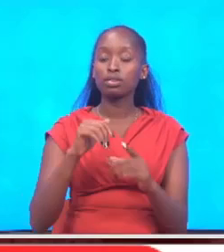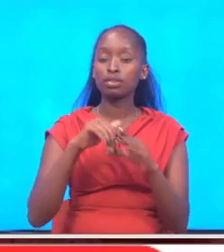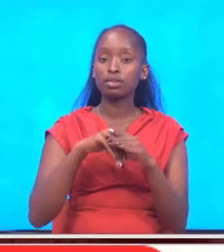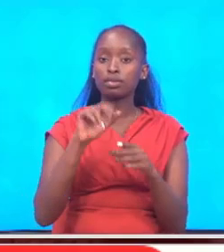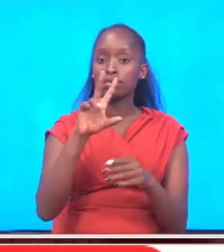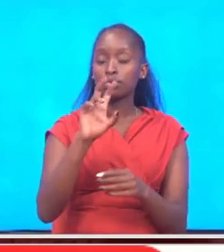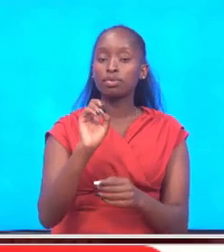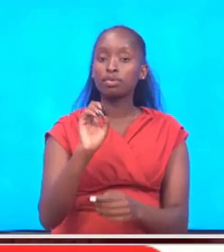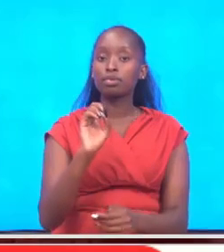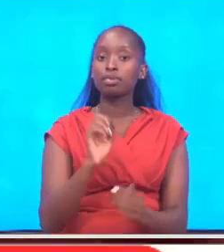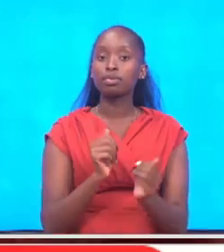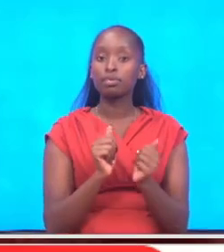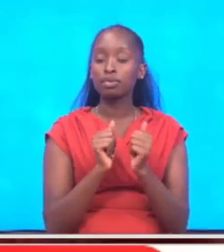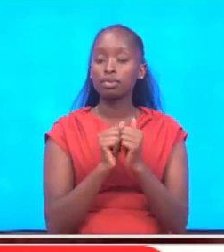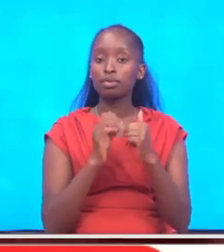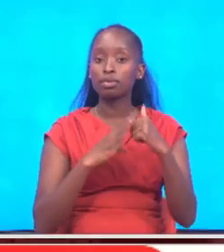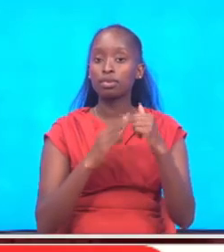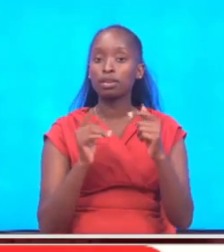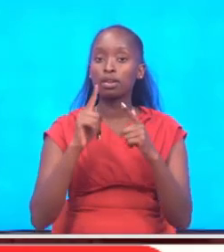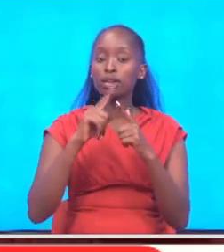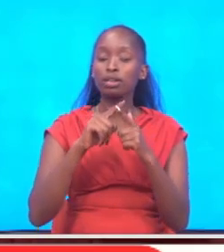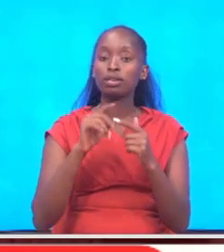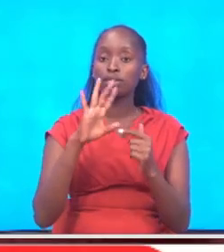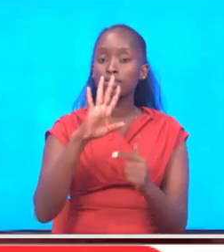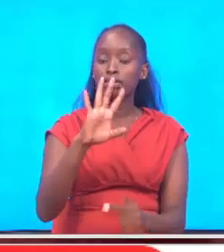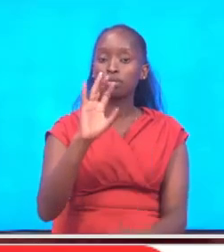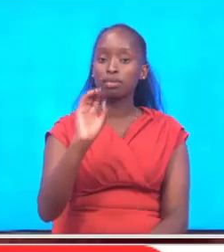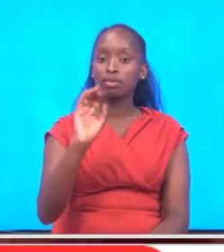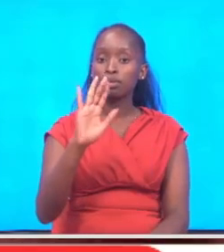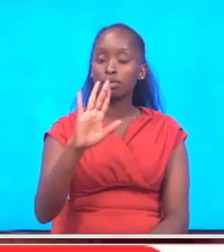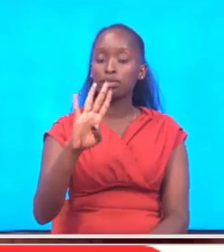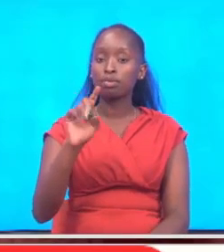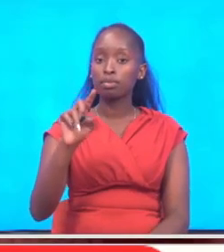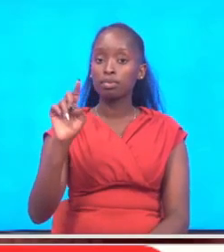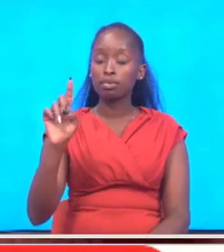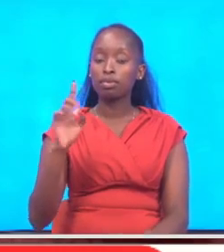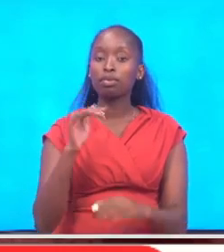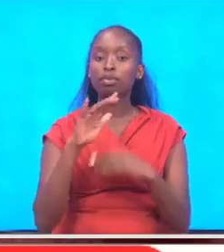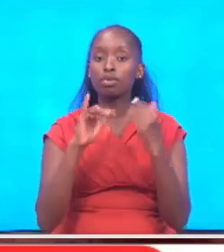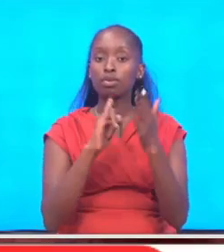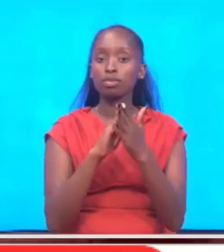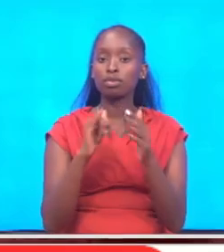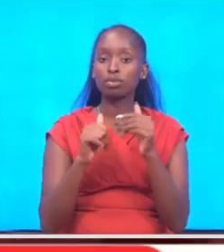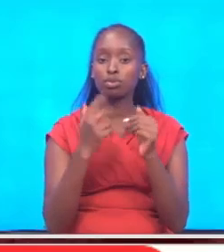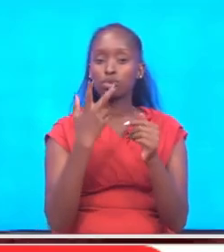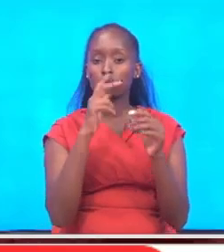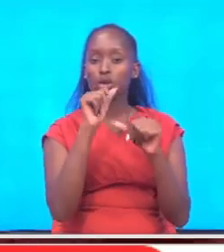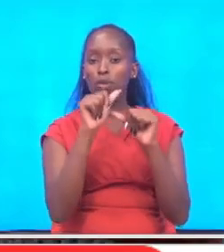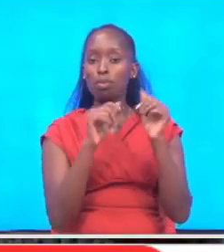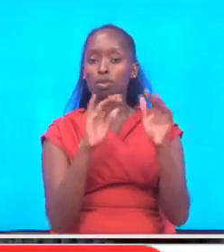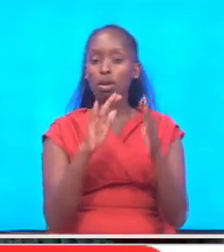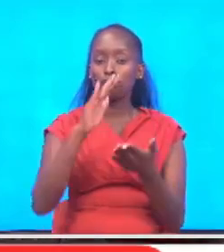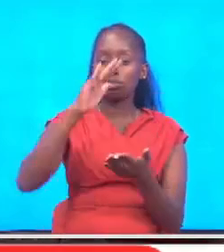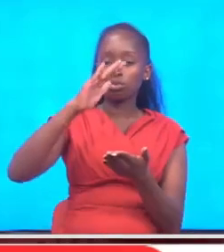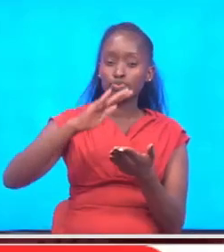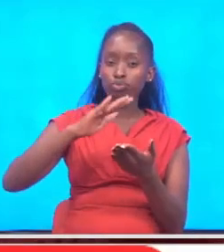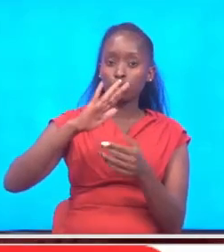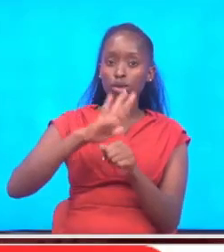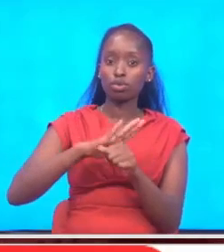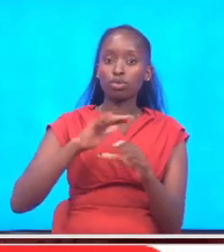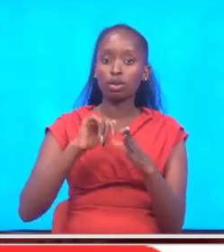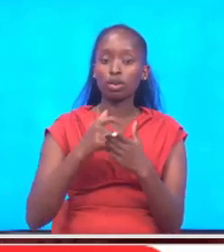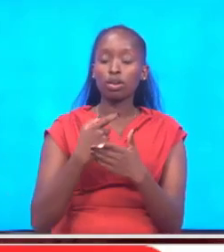2019 hadi 5.88 mwaka 2013, ikiashiria kudorora kwa hali ya usalama.